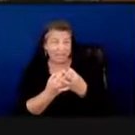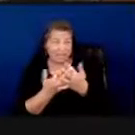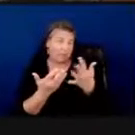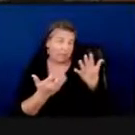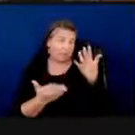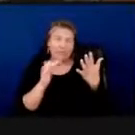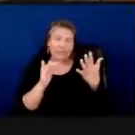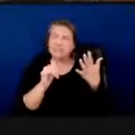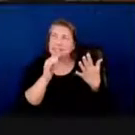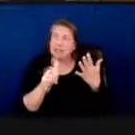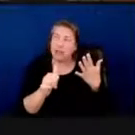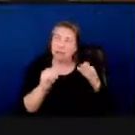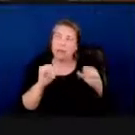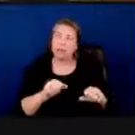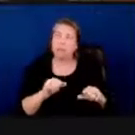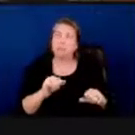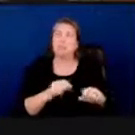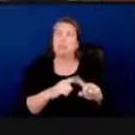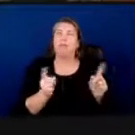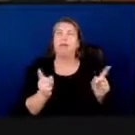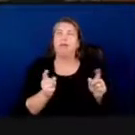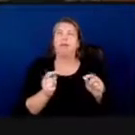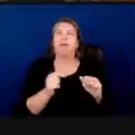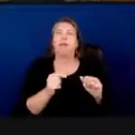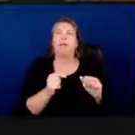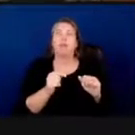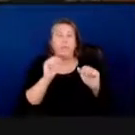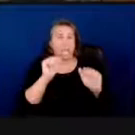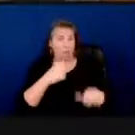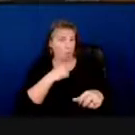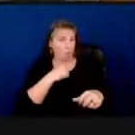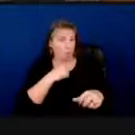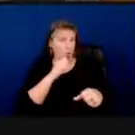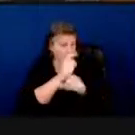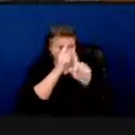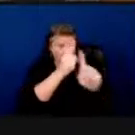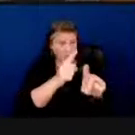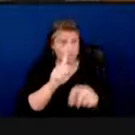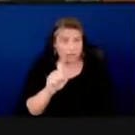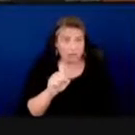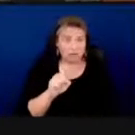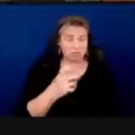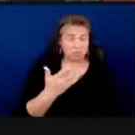ilivyo, hali kamili ilivyo katika kila familia?